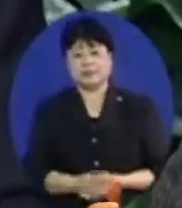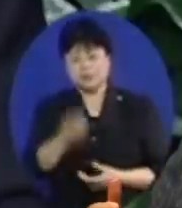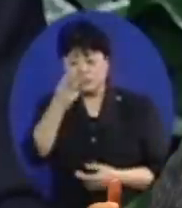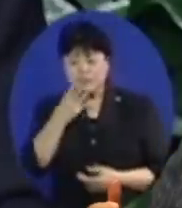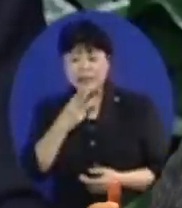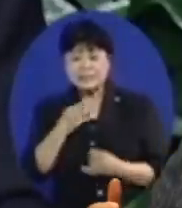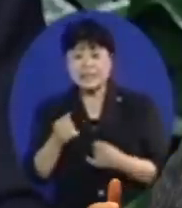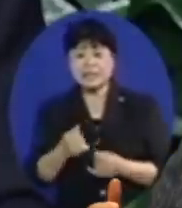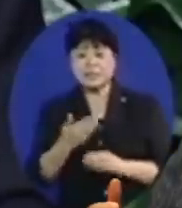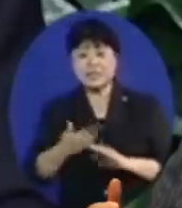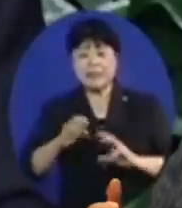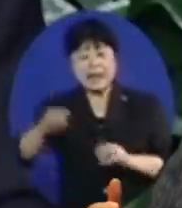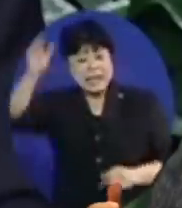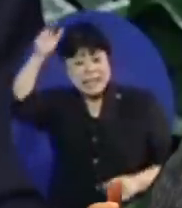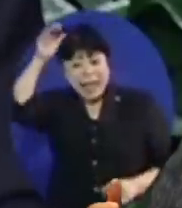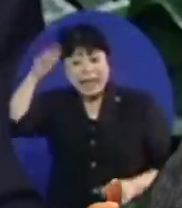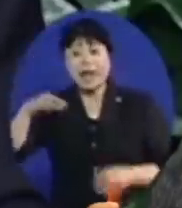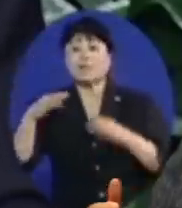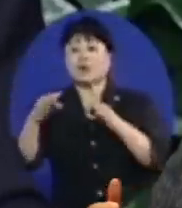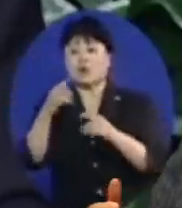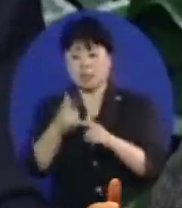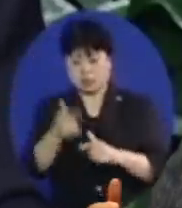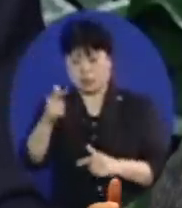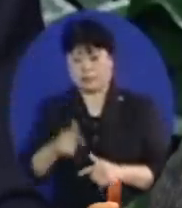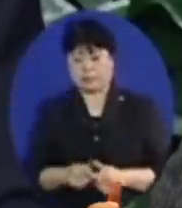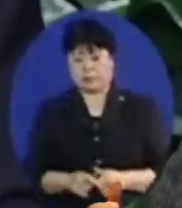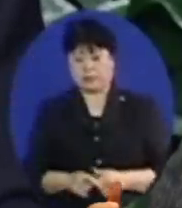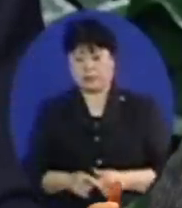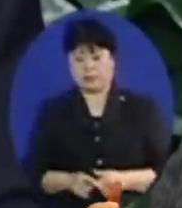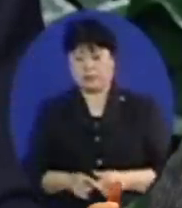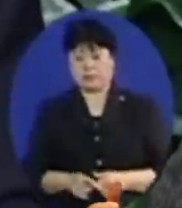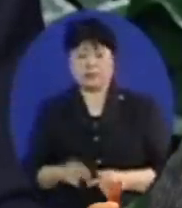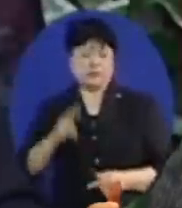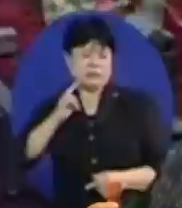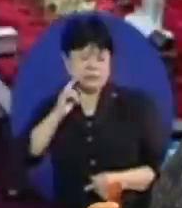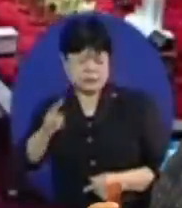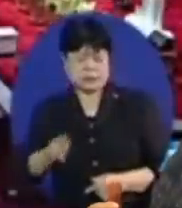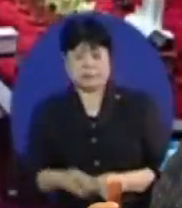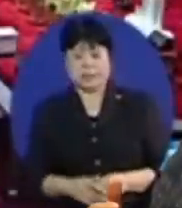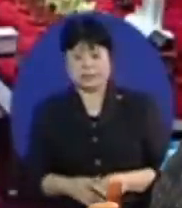유대인들은 이방인을 개라고 합니다. 그래서 예수님이 아주 심한 말씀하십니다.